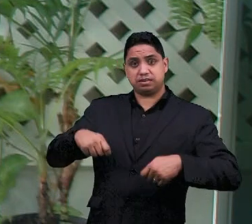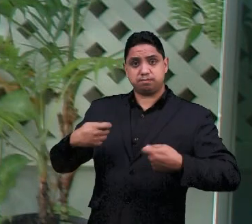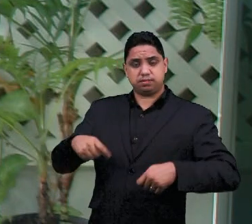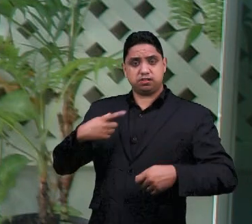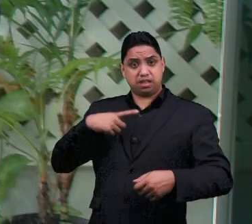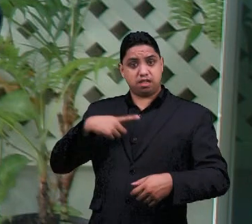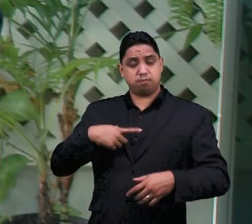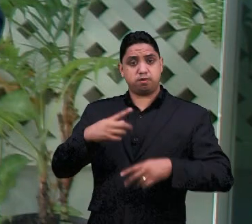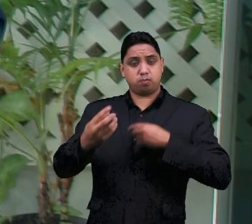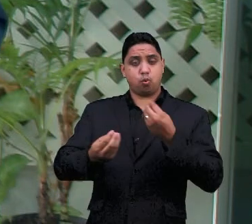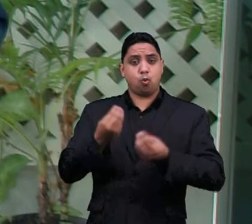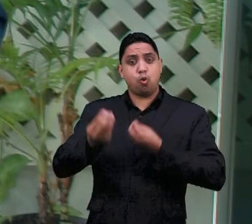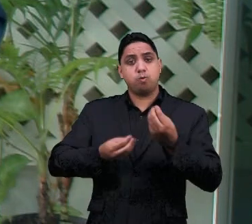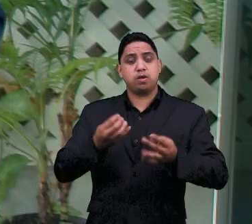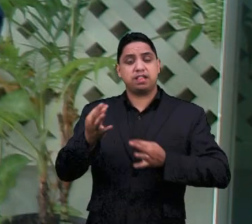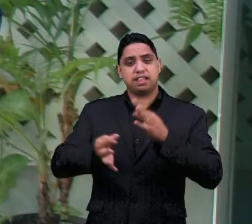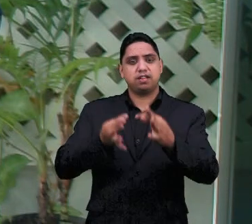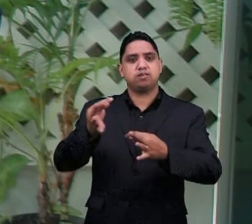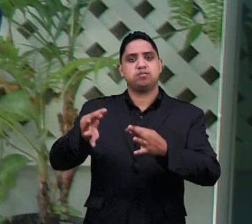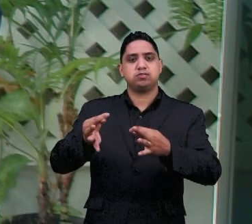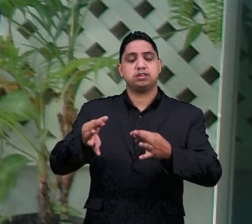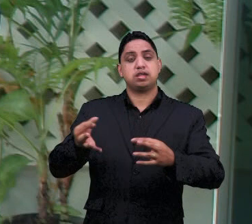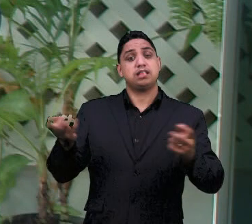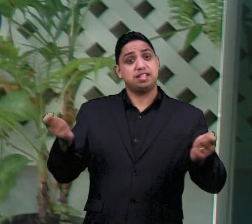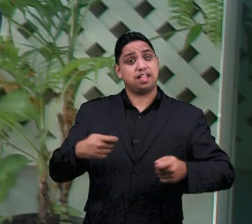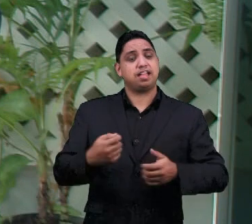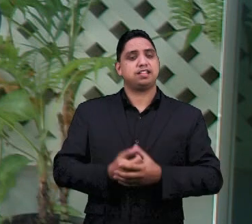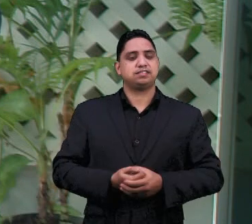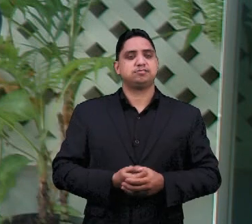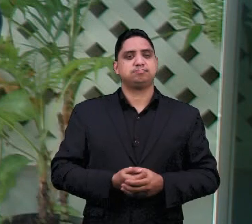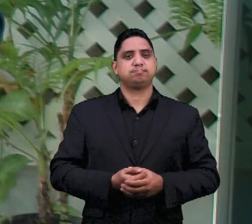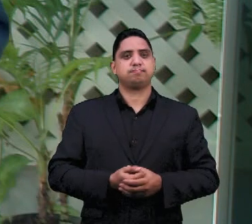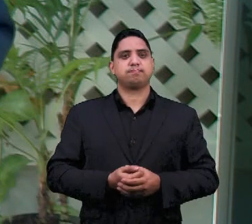c'est de faire cela en utilisant les ressources de la technologie,